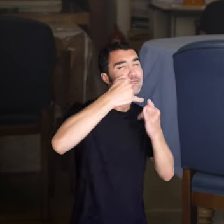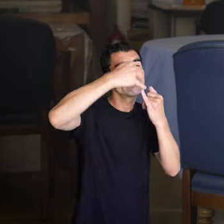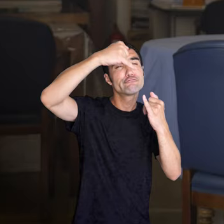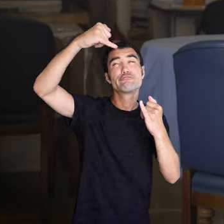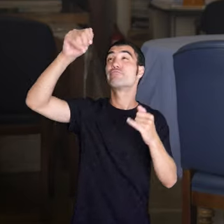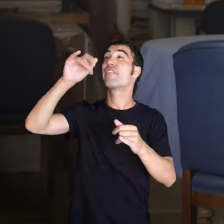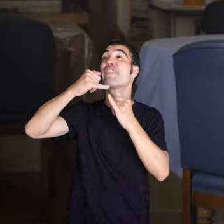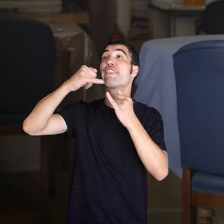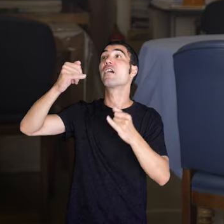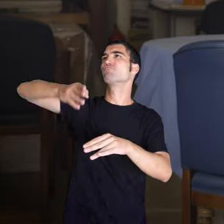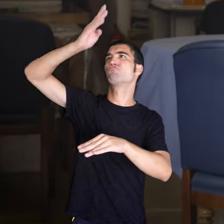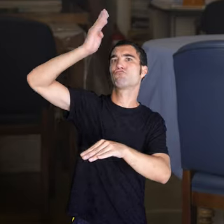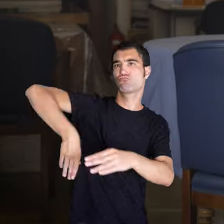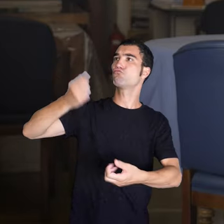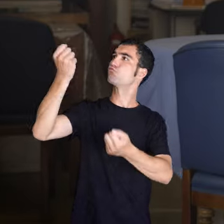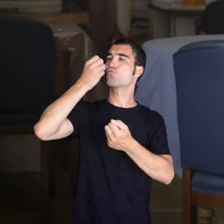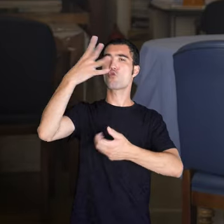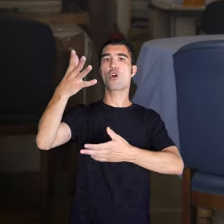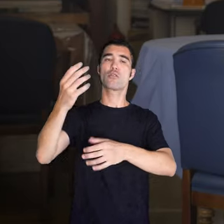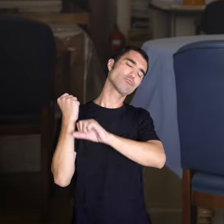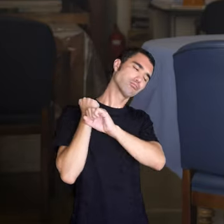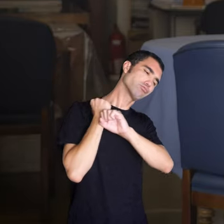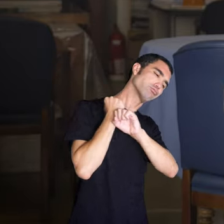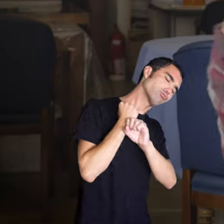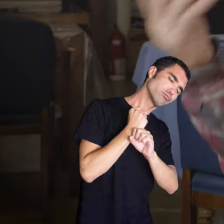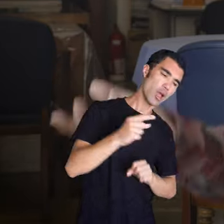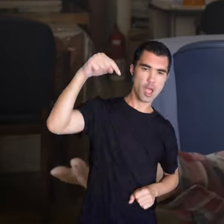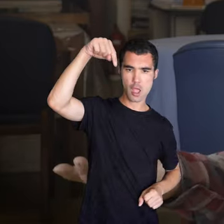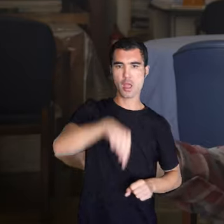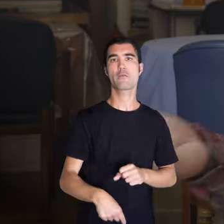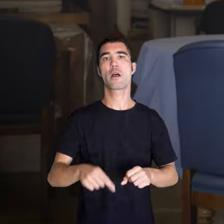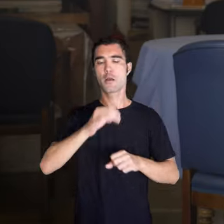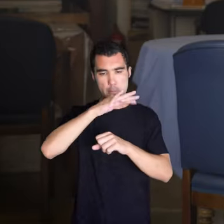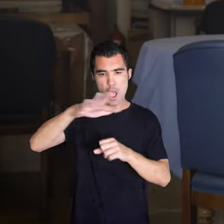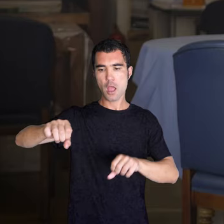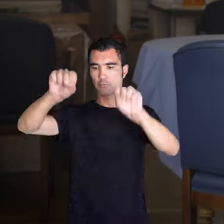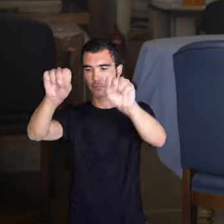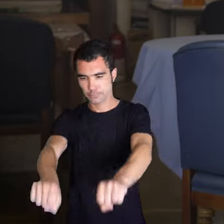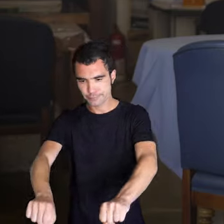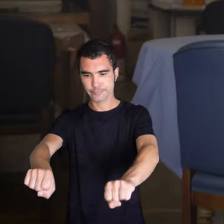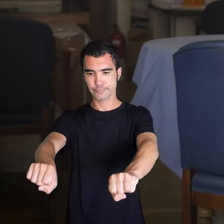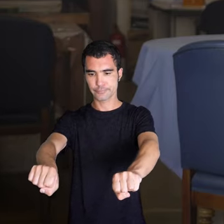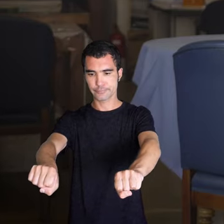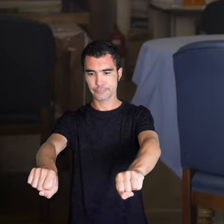cercàvem un pidret, el teàvem, aquesta és bona, i el treballàvem per avall, el posàvem dins la mà, i després li llevàvem